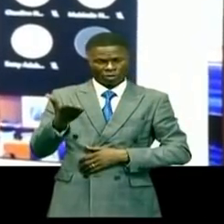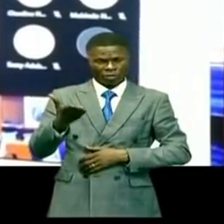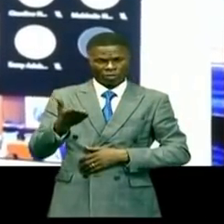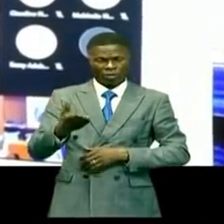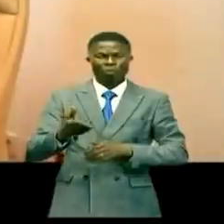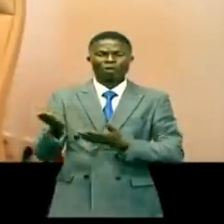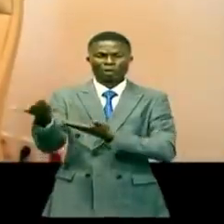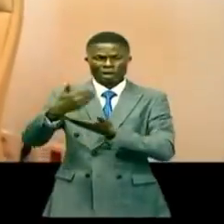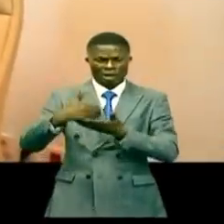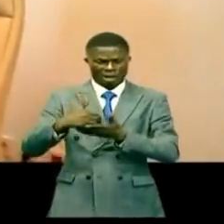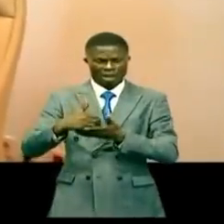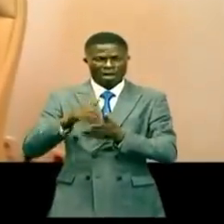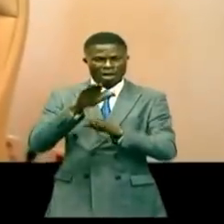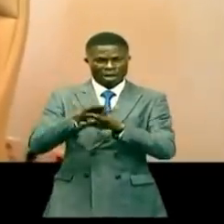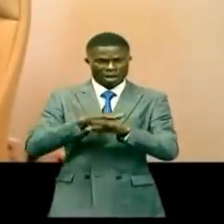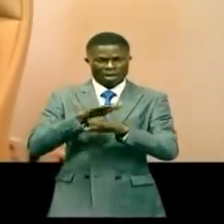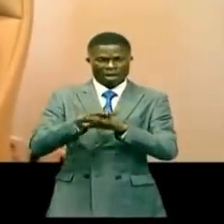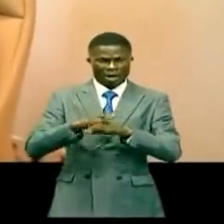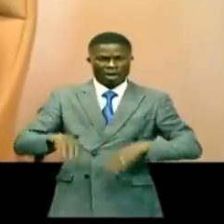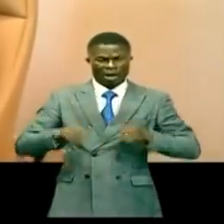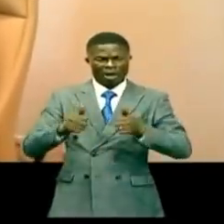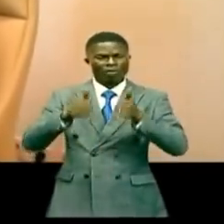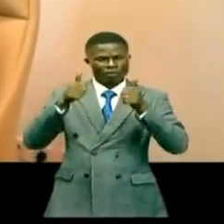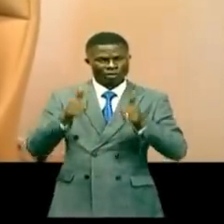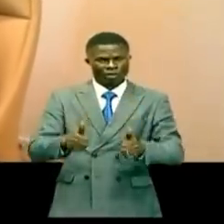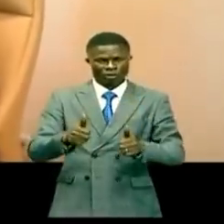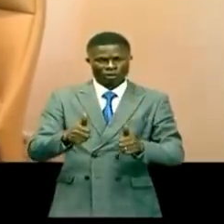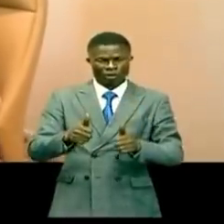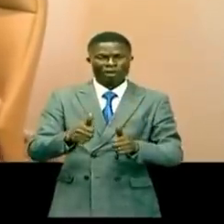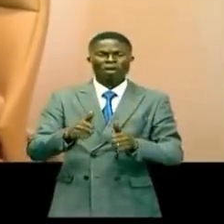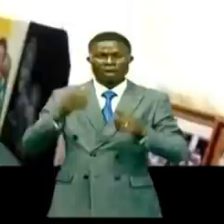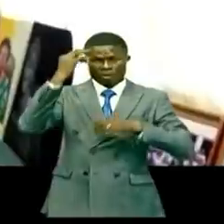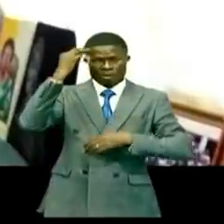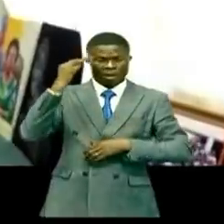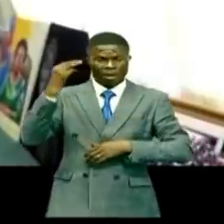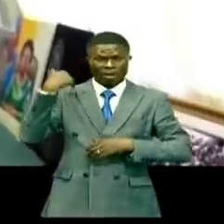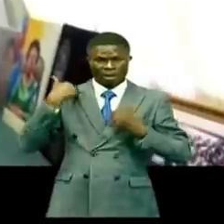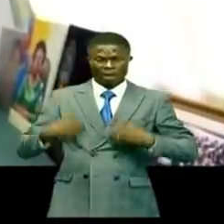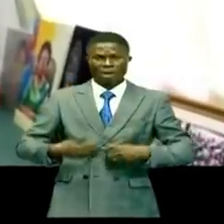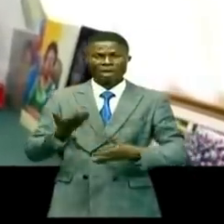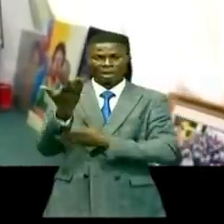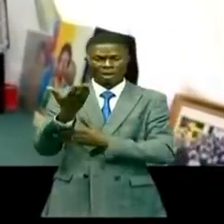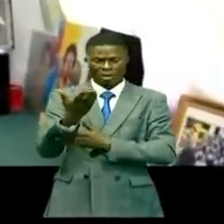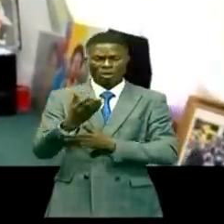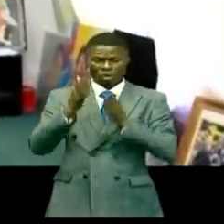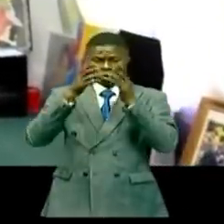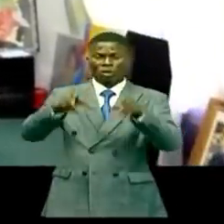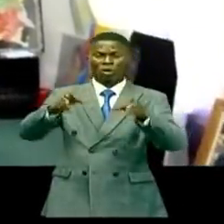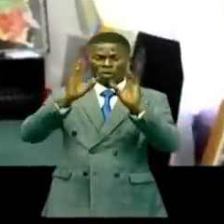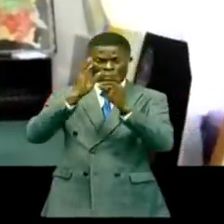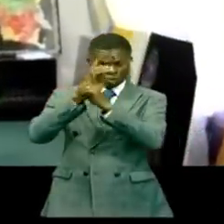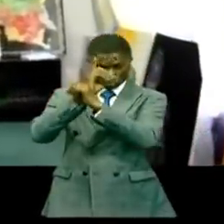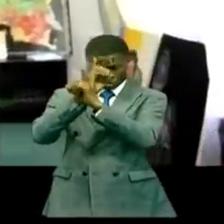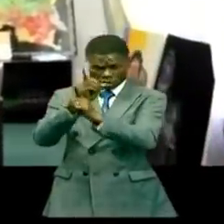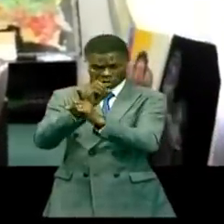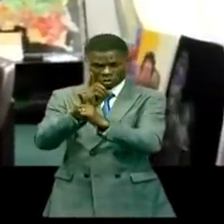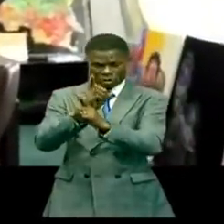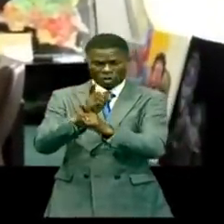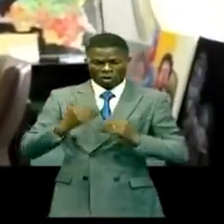un retour progressif à la vie normale, il a recommandé la vigilance absolue afin de poursuivre